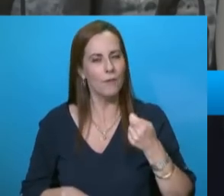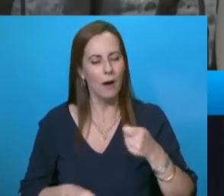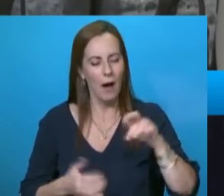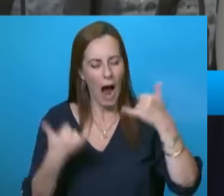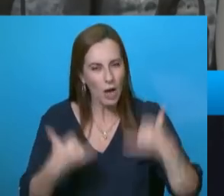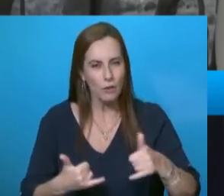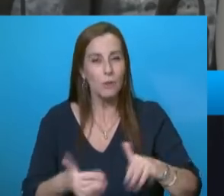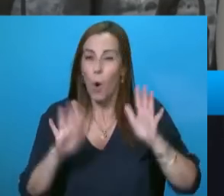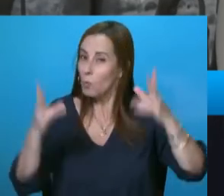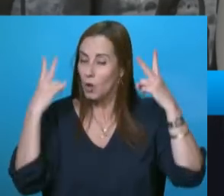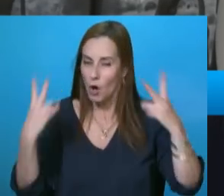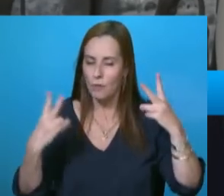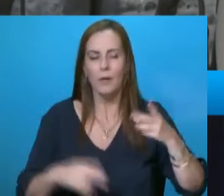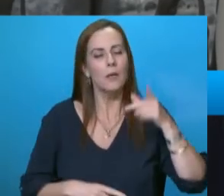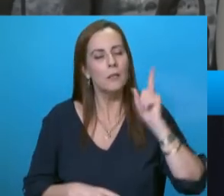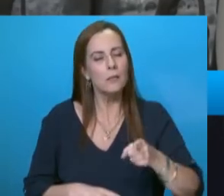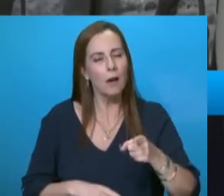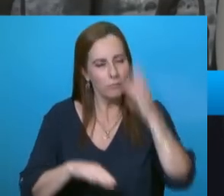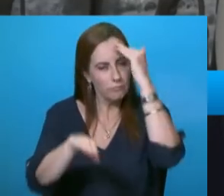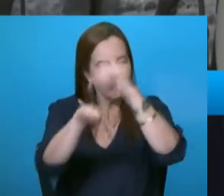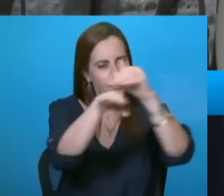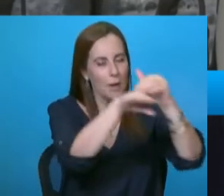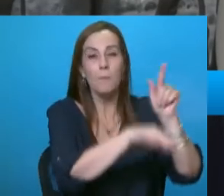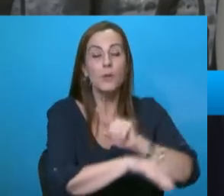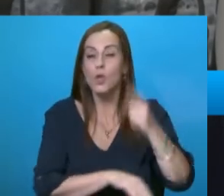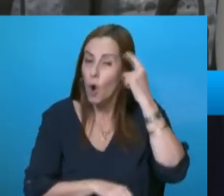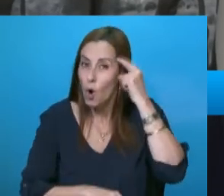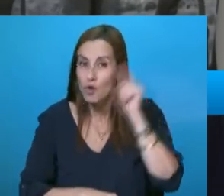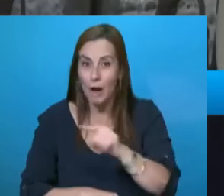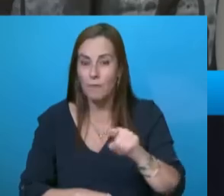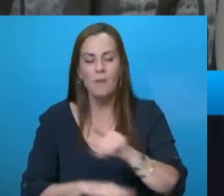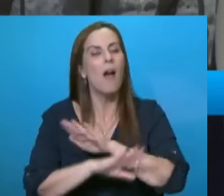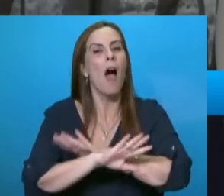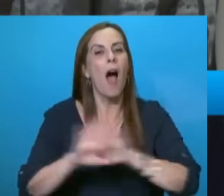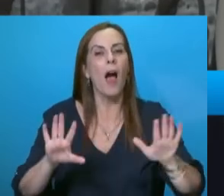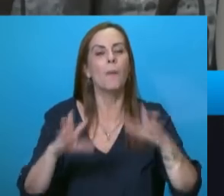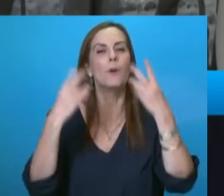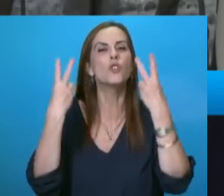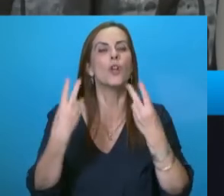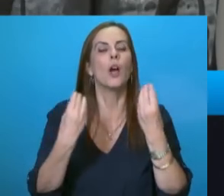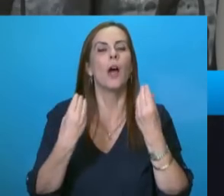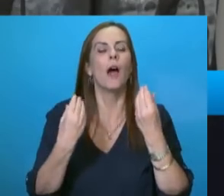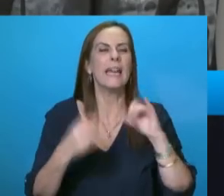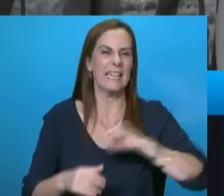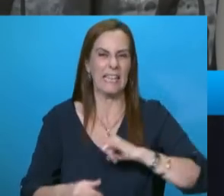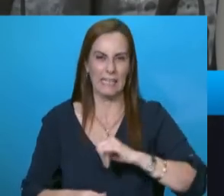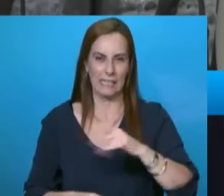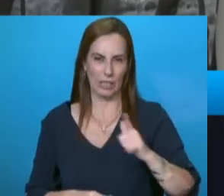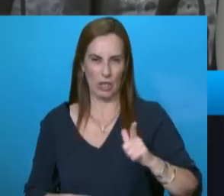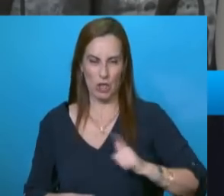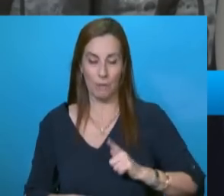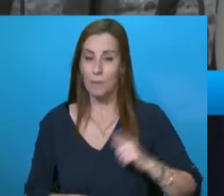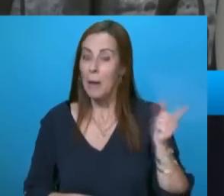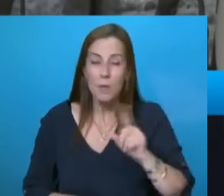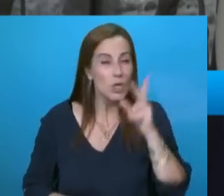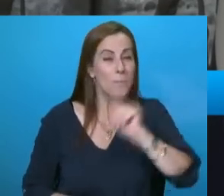זה, ראוי להזהיר את מי שרואה לנגד עיניו רק את טובתו האישית. מי